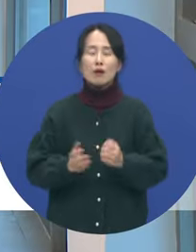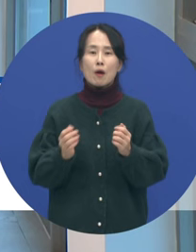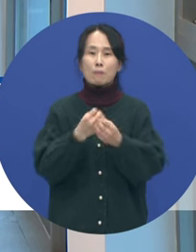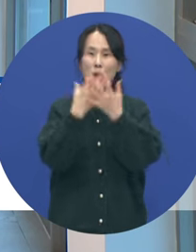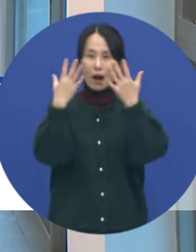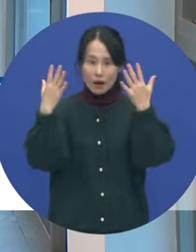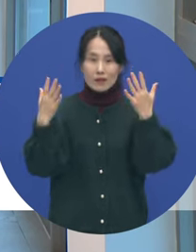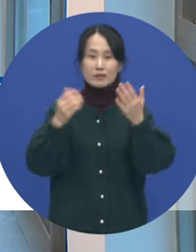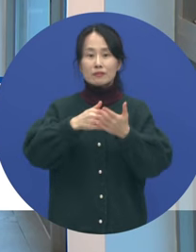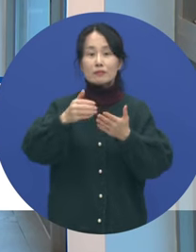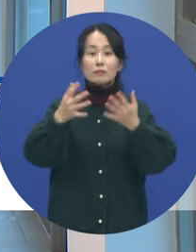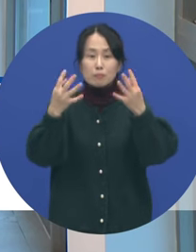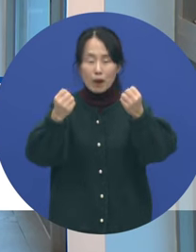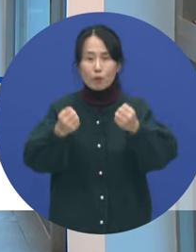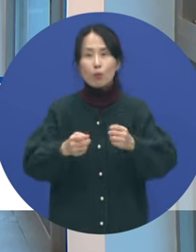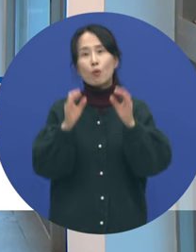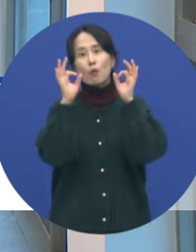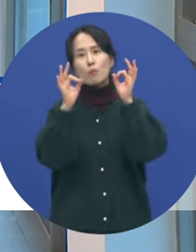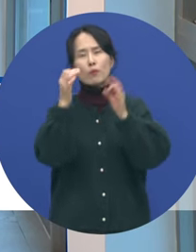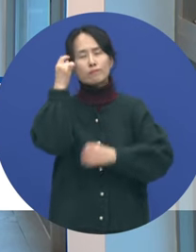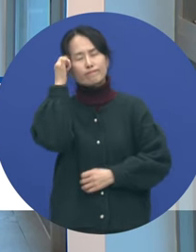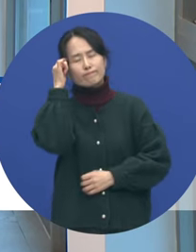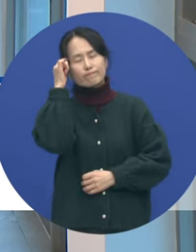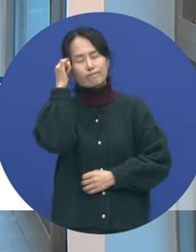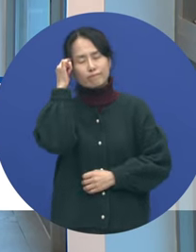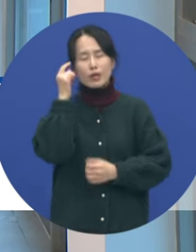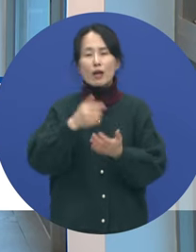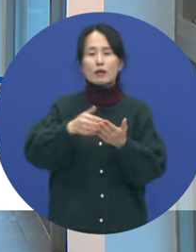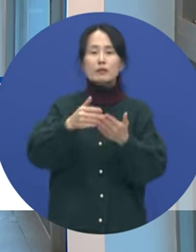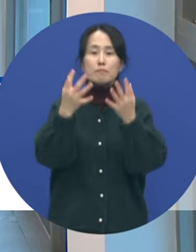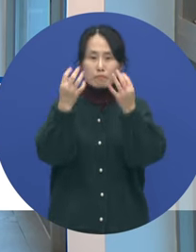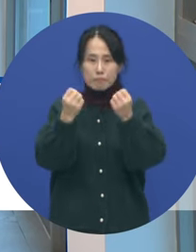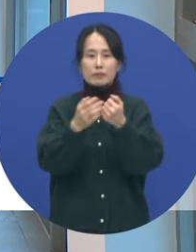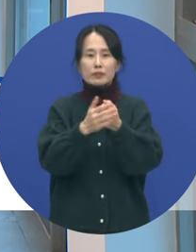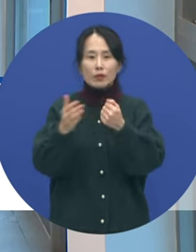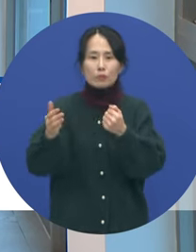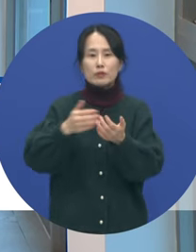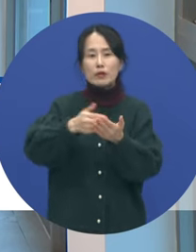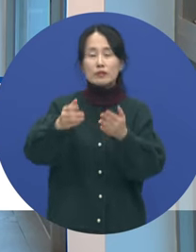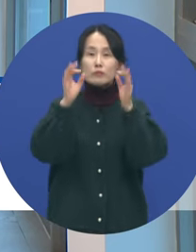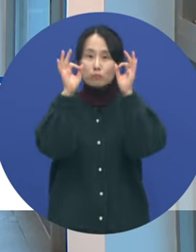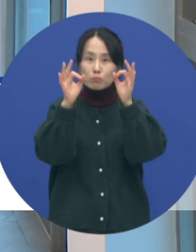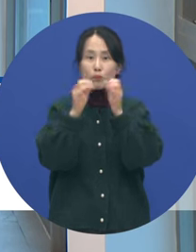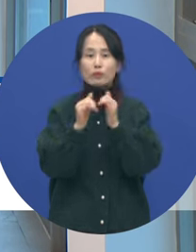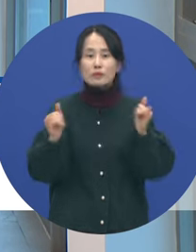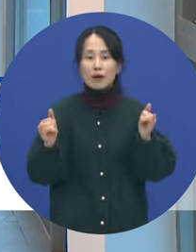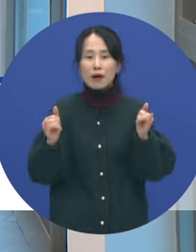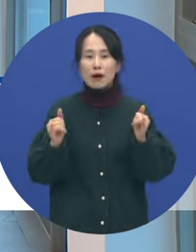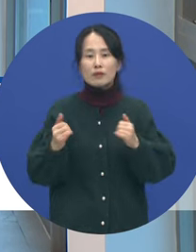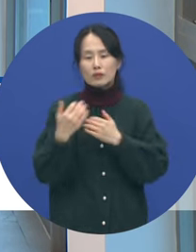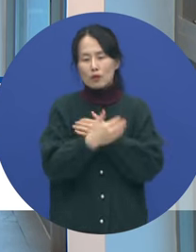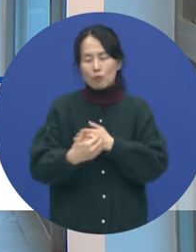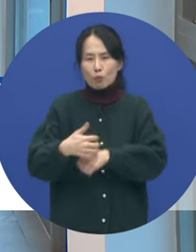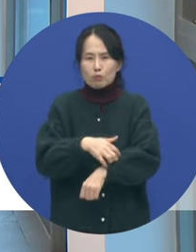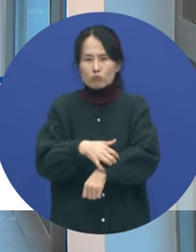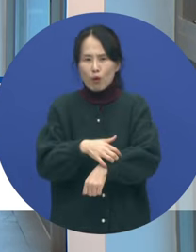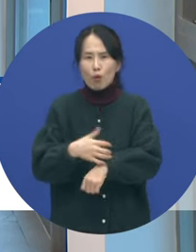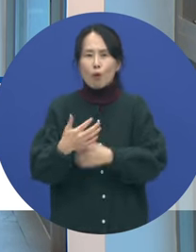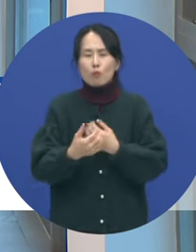또 생각할 수 있게 해주는 그런 작품들도 많이 있어서 그림을 보시는 분들이 이제 몸이 좀